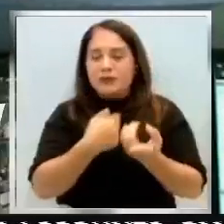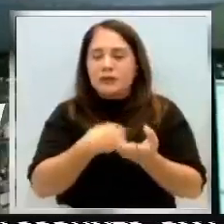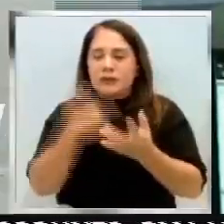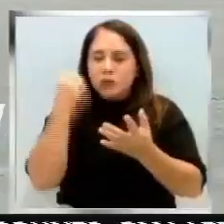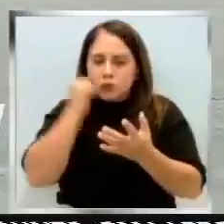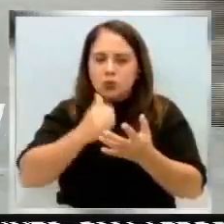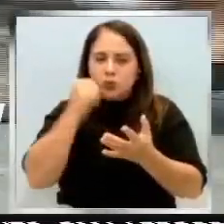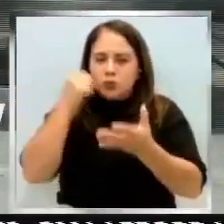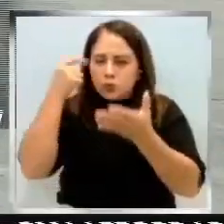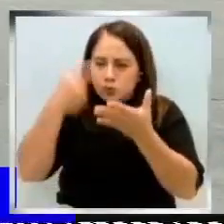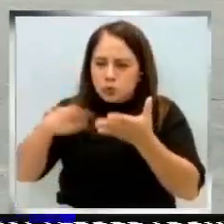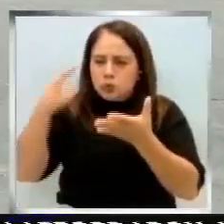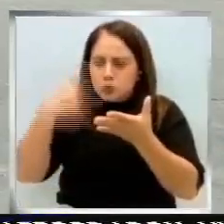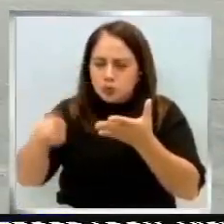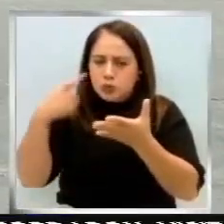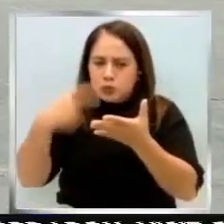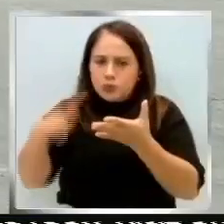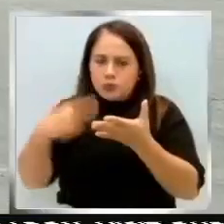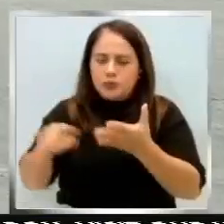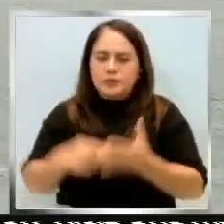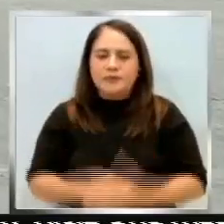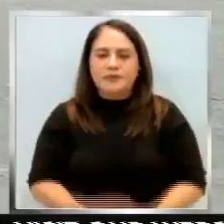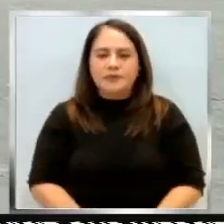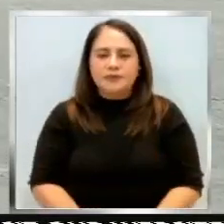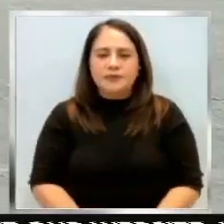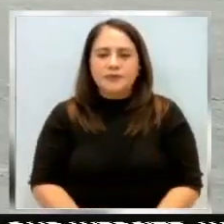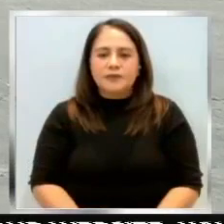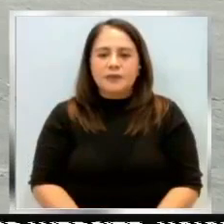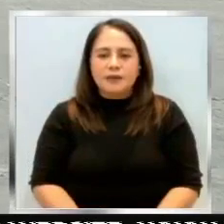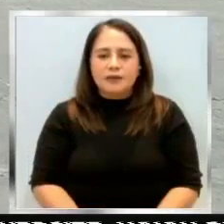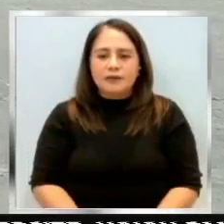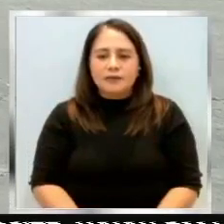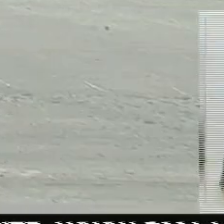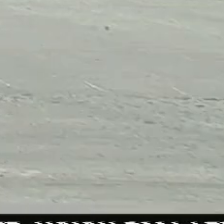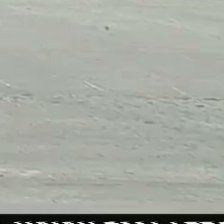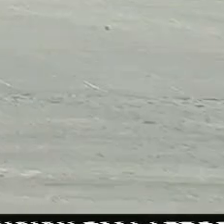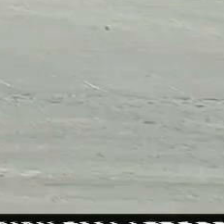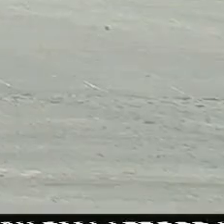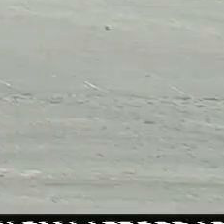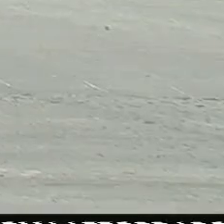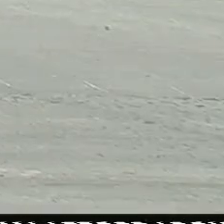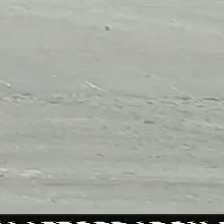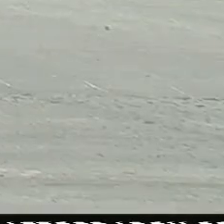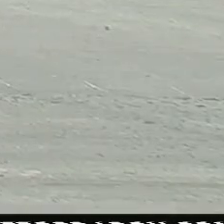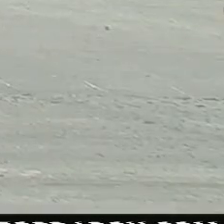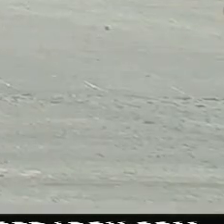Checking po. Para sa GMA Integrated News, June Veneracion, nakatutok 24 oras.